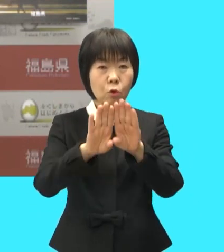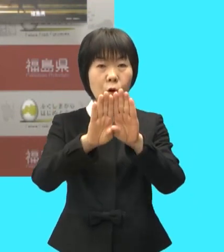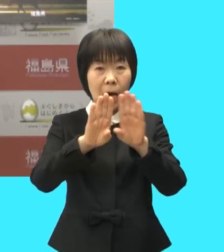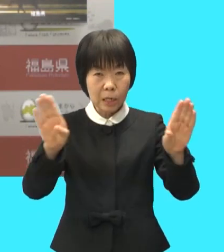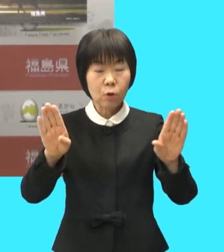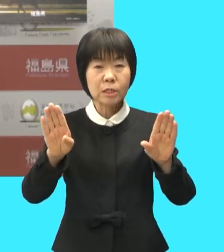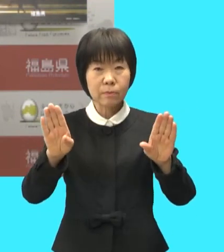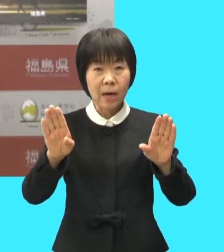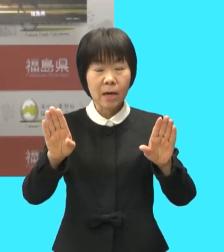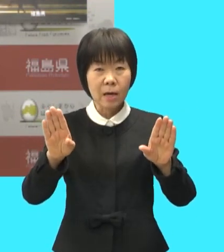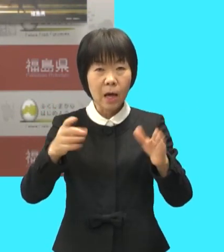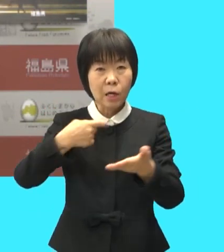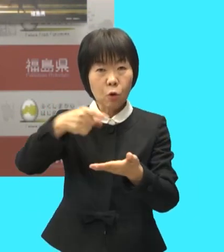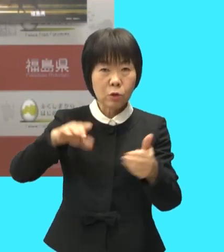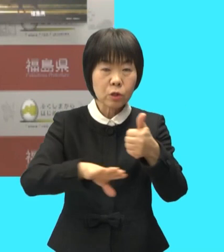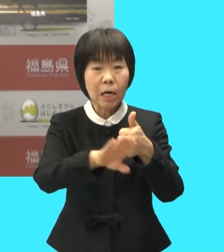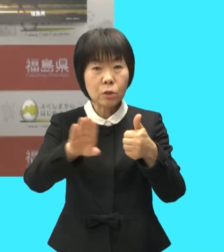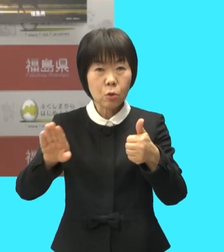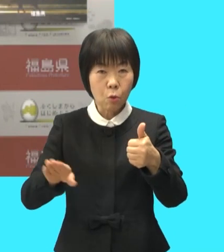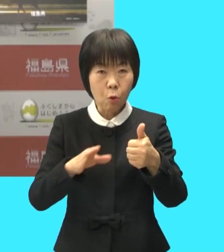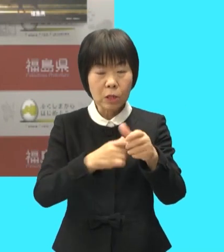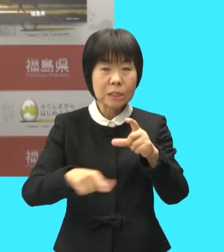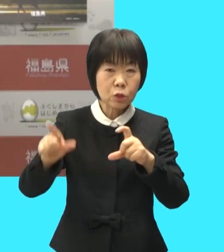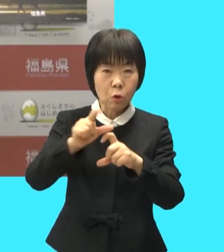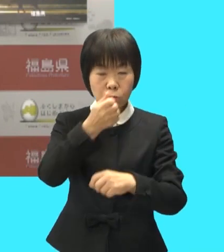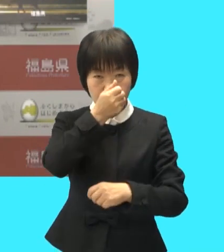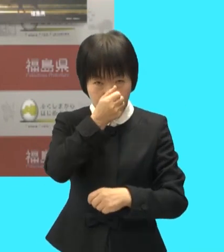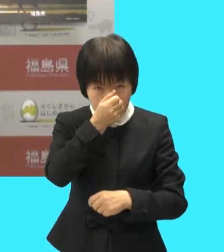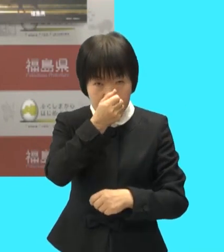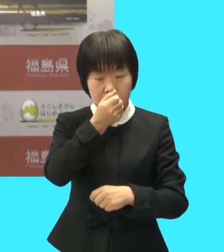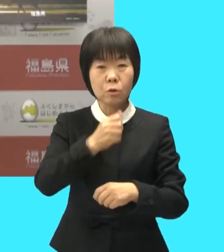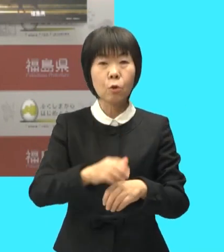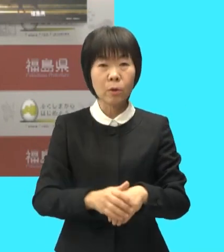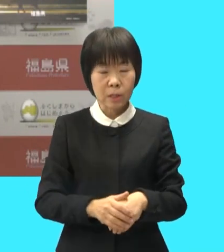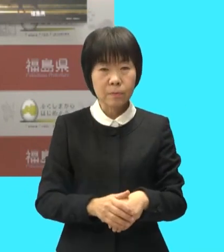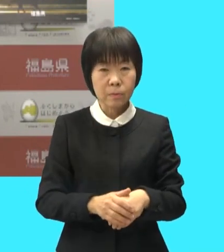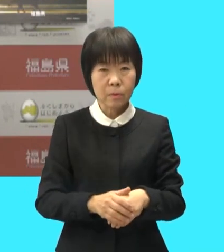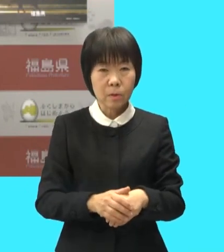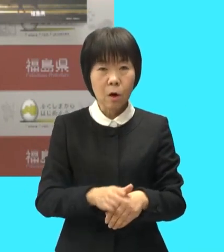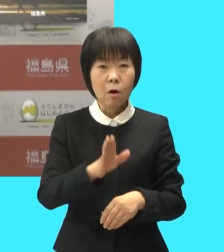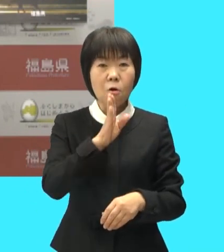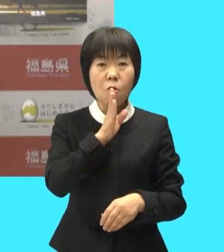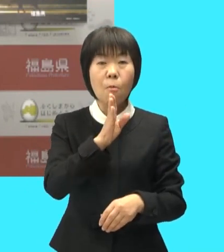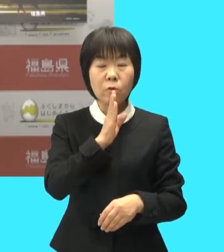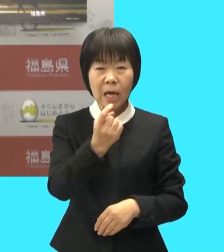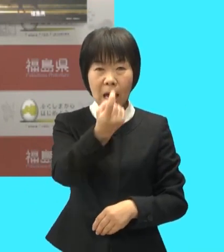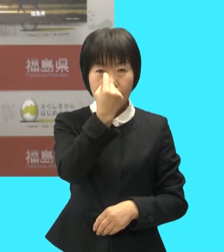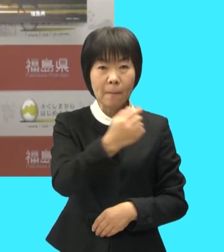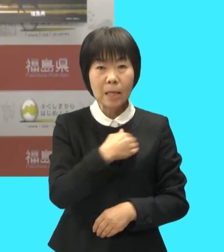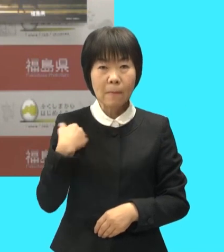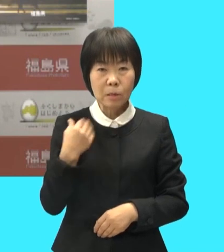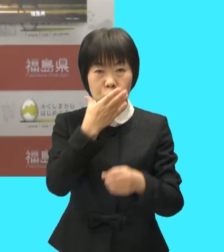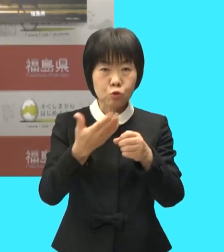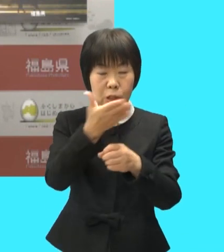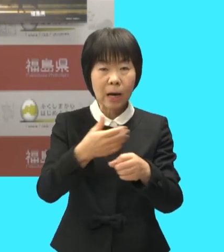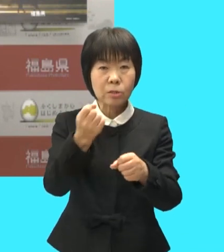をはじめ、教育環境を一層充実させていくとともに、本物で学べる福島づくり